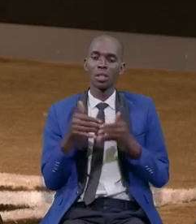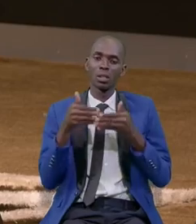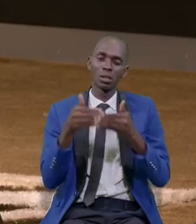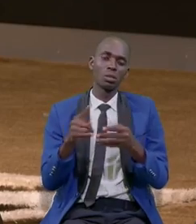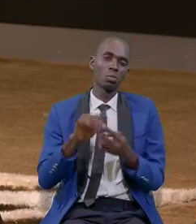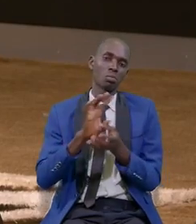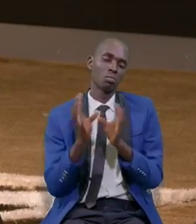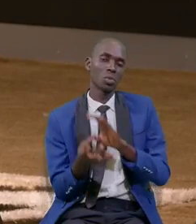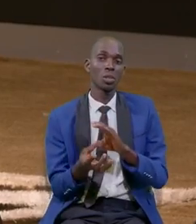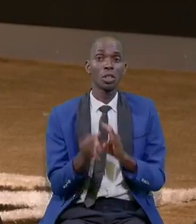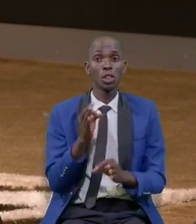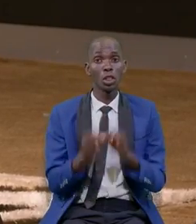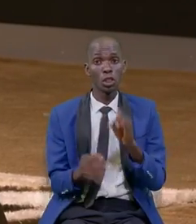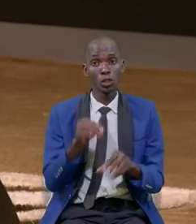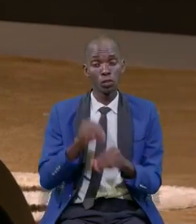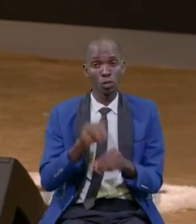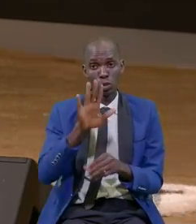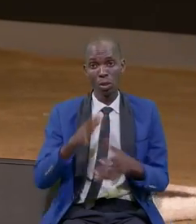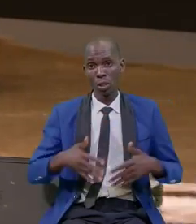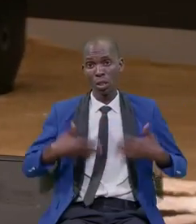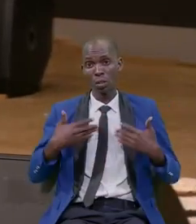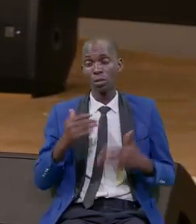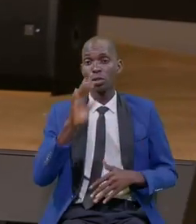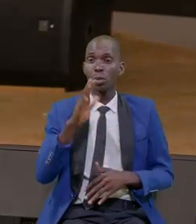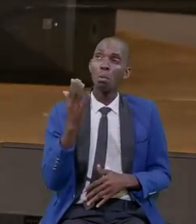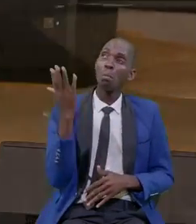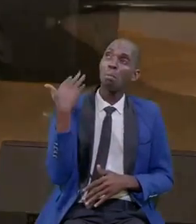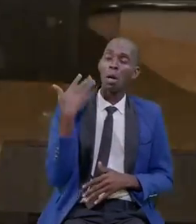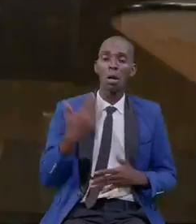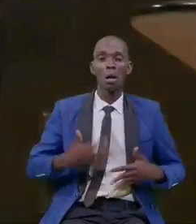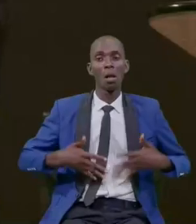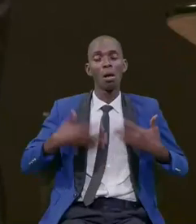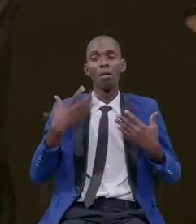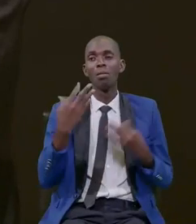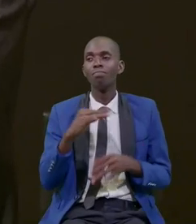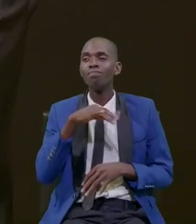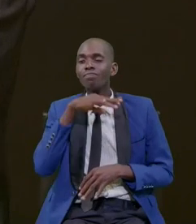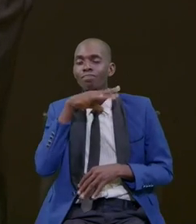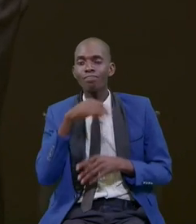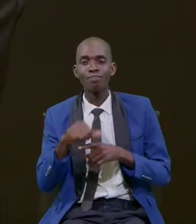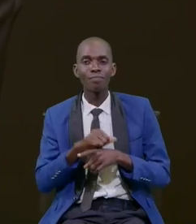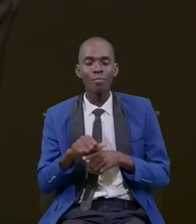la conversion. Pensez à votre vie passée d'immoralité, votre vie passée